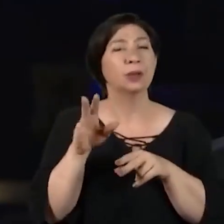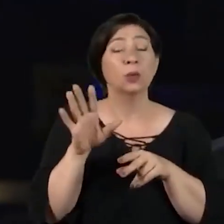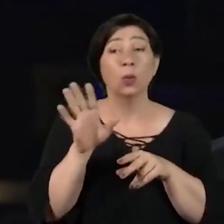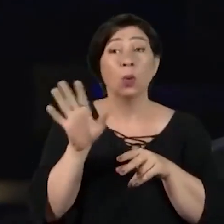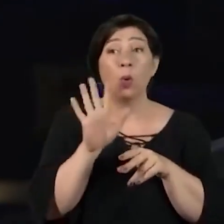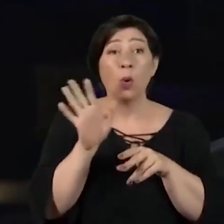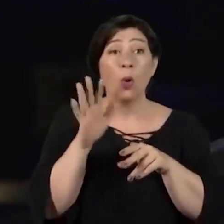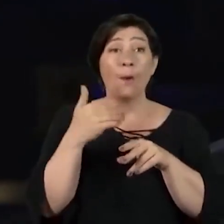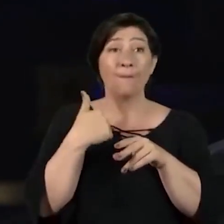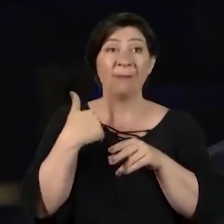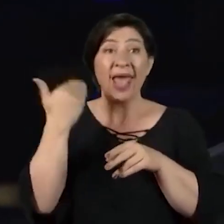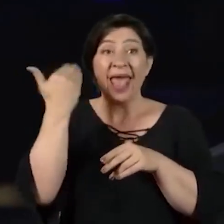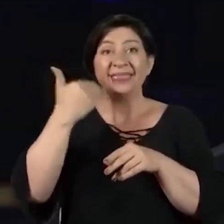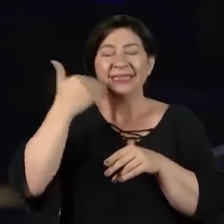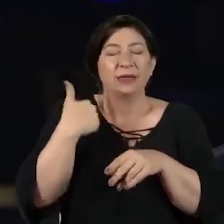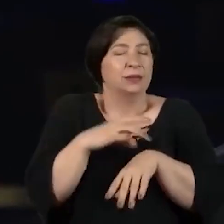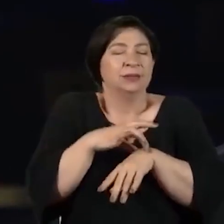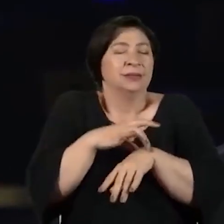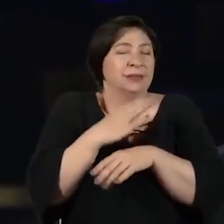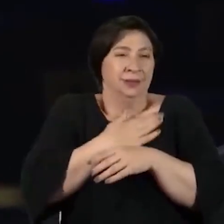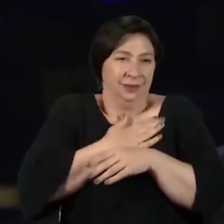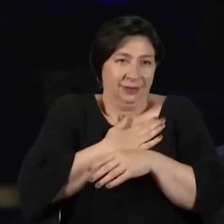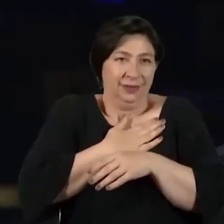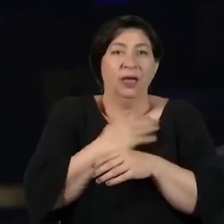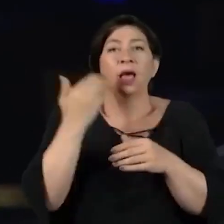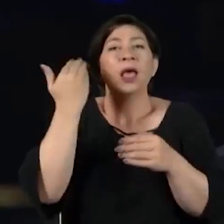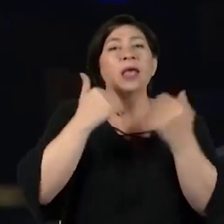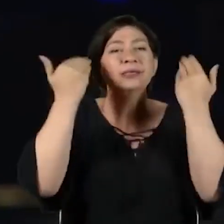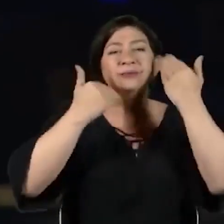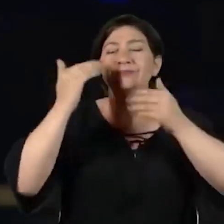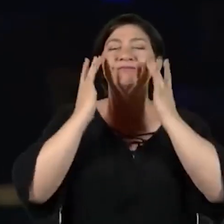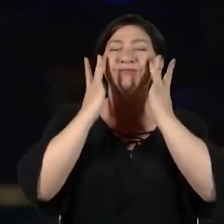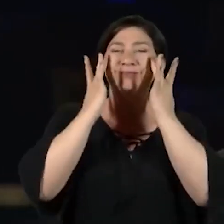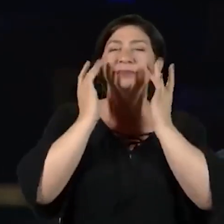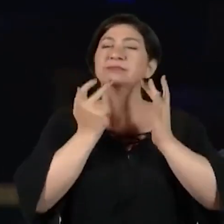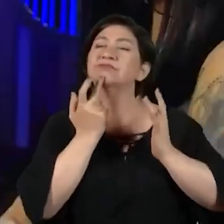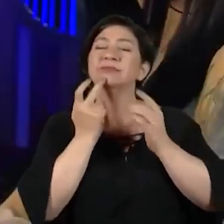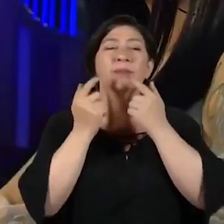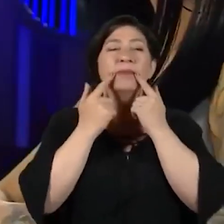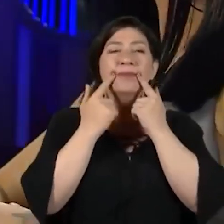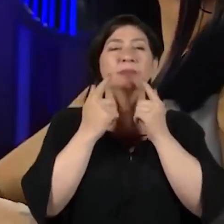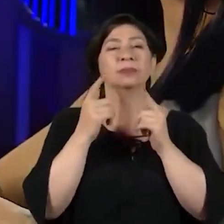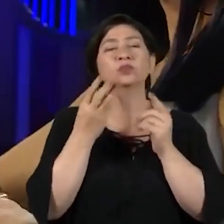ben estetik tutkunuyum bu arada. Hmm. Estetik tutkunuyum ve estetik yaptırmayı çok seviyorum. Hmm. Ama